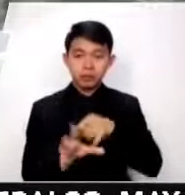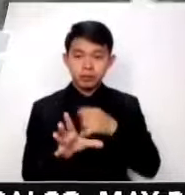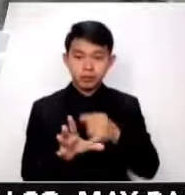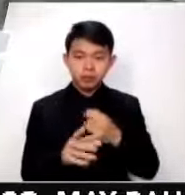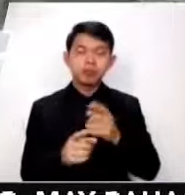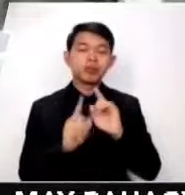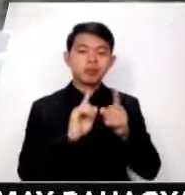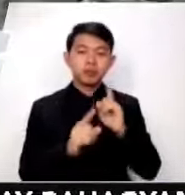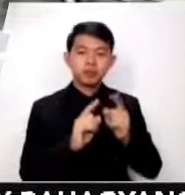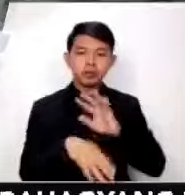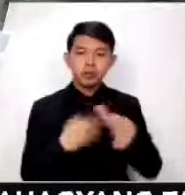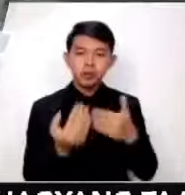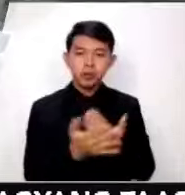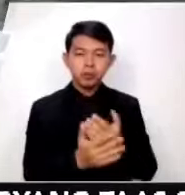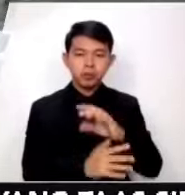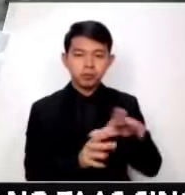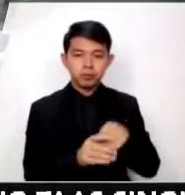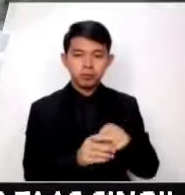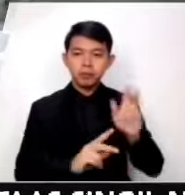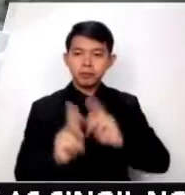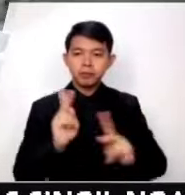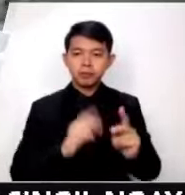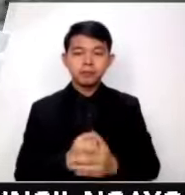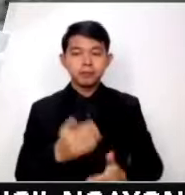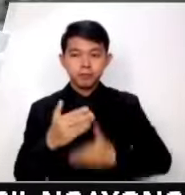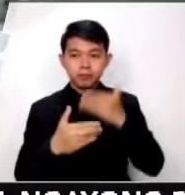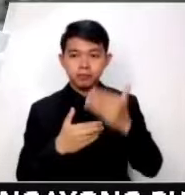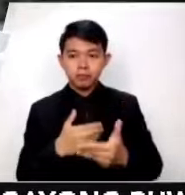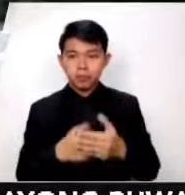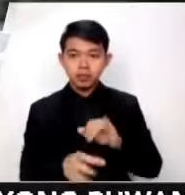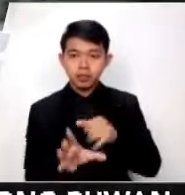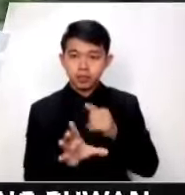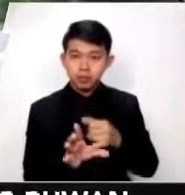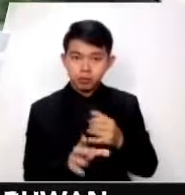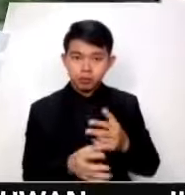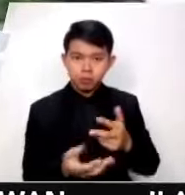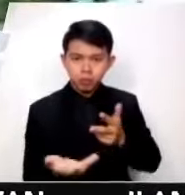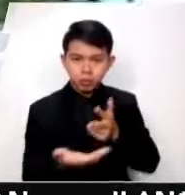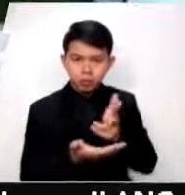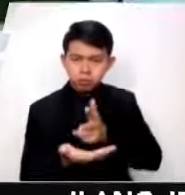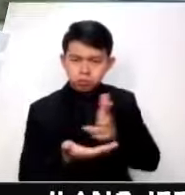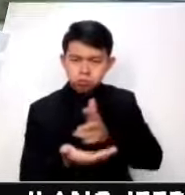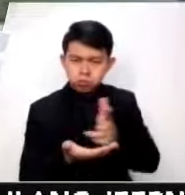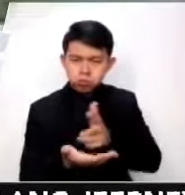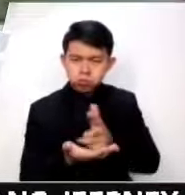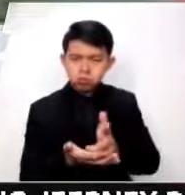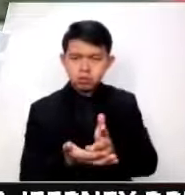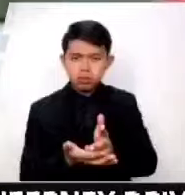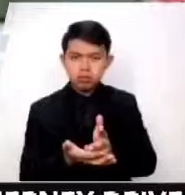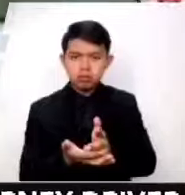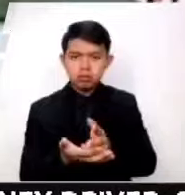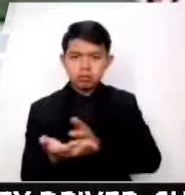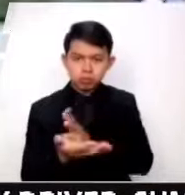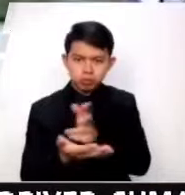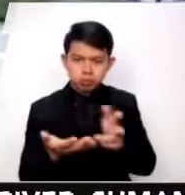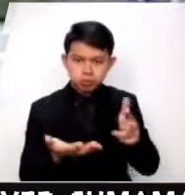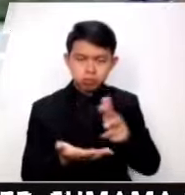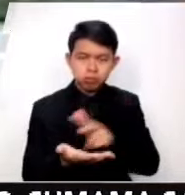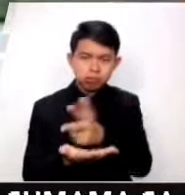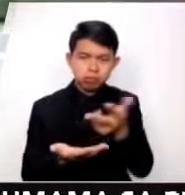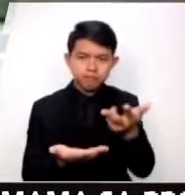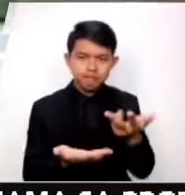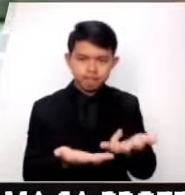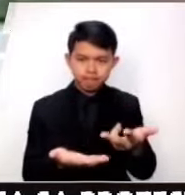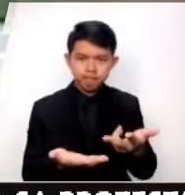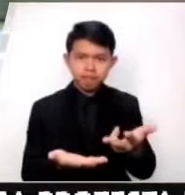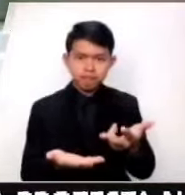Sumingit sa pagitan ng jeep at kotse ang humaharurot na jeep sa Dasmariñas, Cavite. Dahil alanganin, tumagilid ang sumingit na jeep na itulak pa